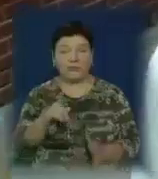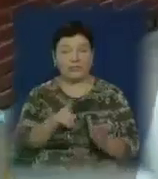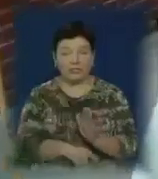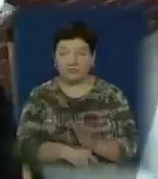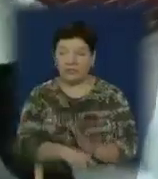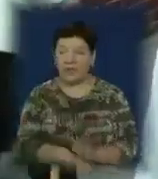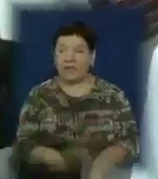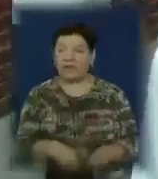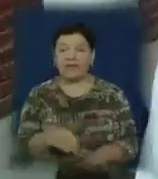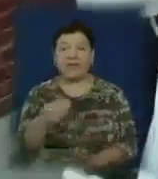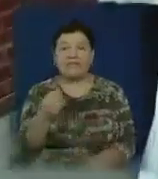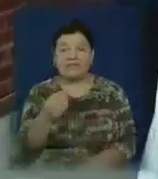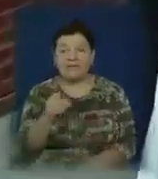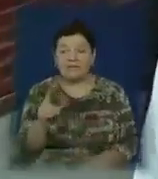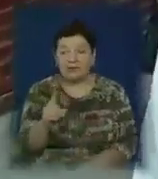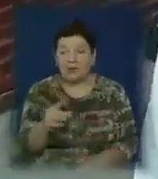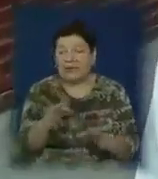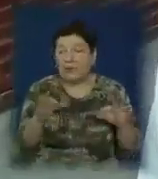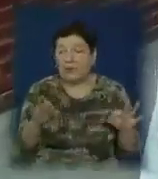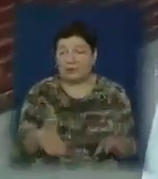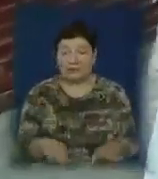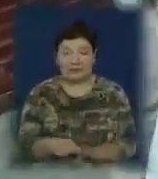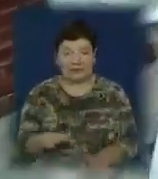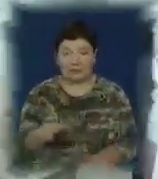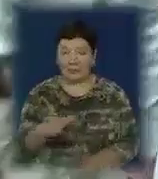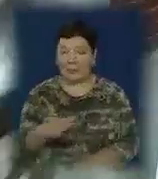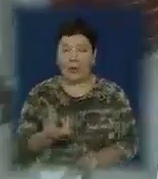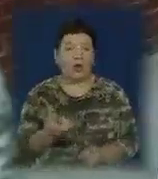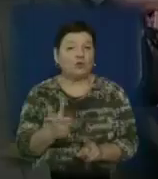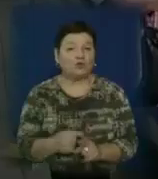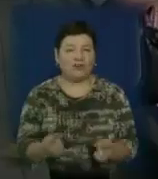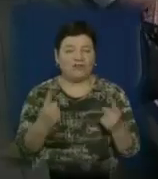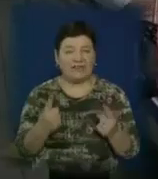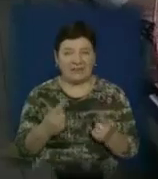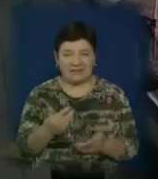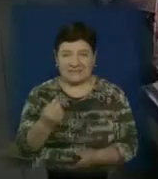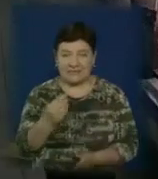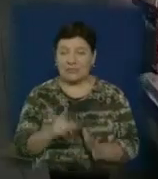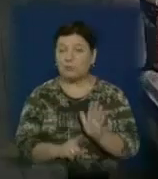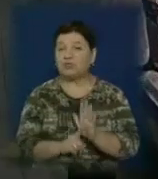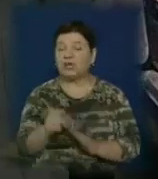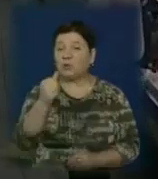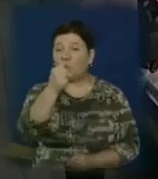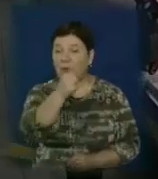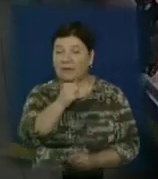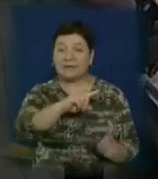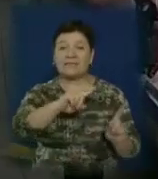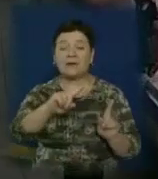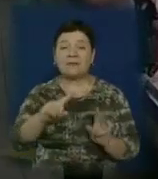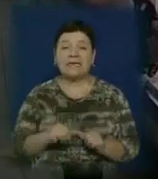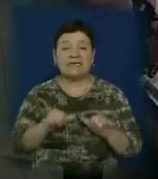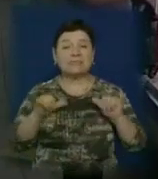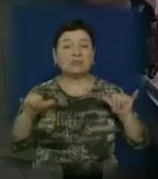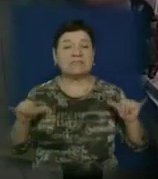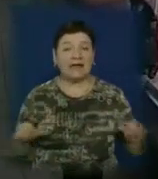Такі ціни, що ніколи їх не було. Дуже великі ціни. Із початку року ціна харчів на Закарпатті зросла